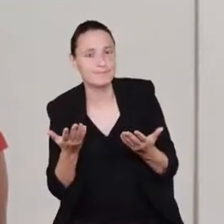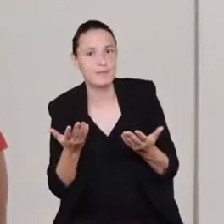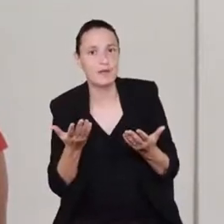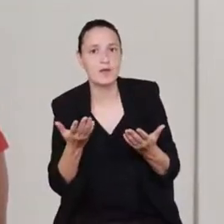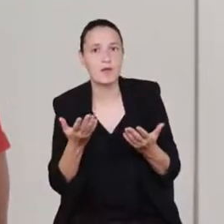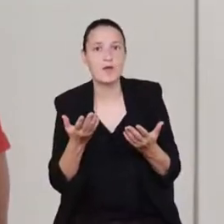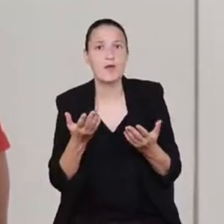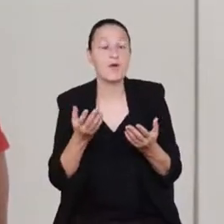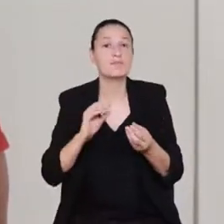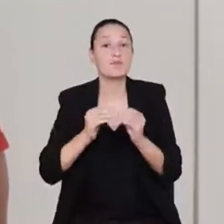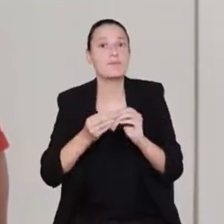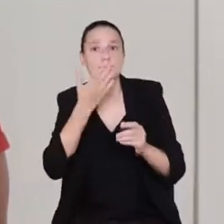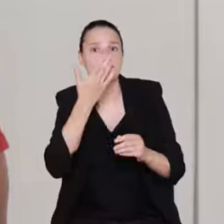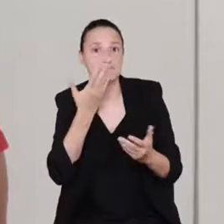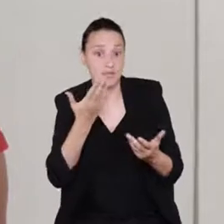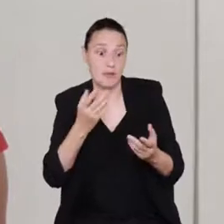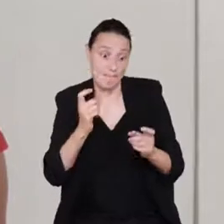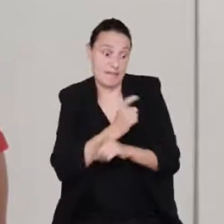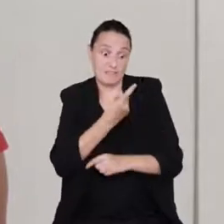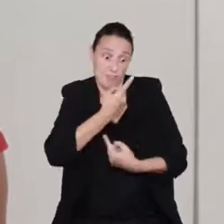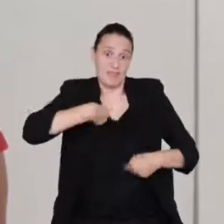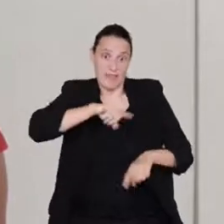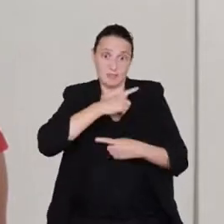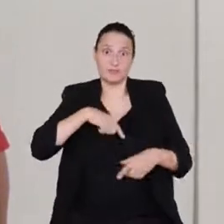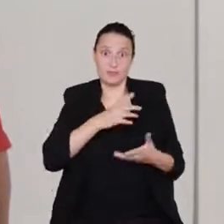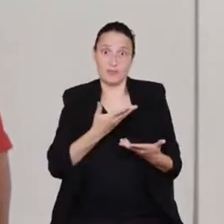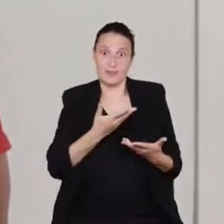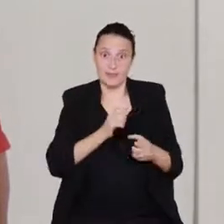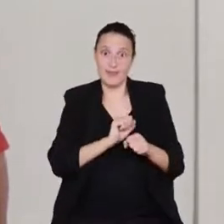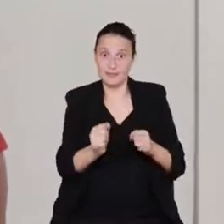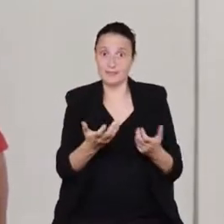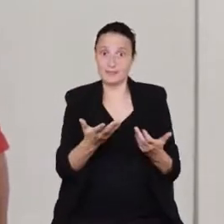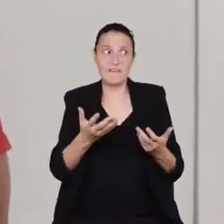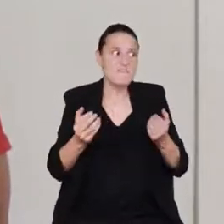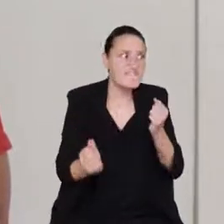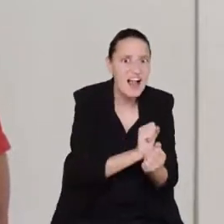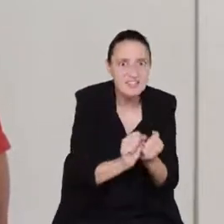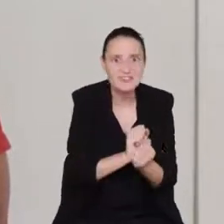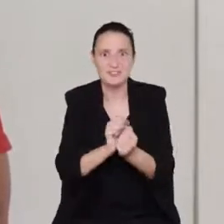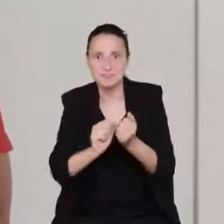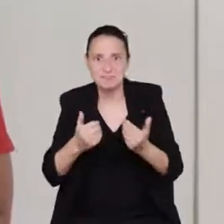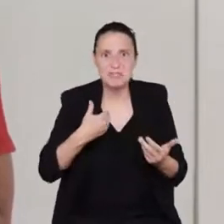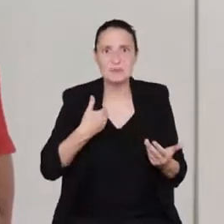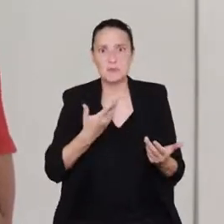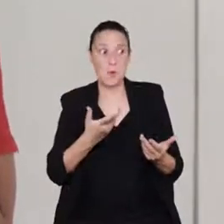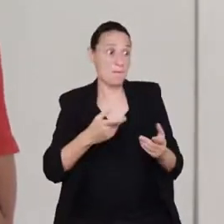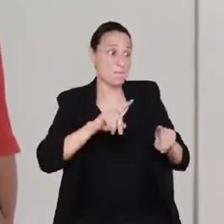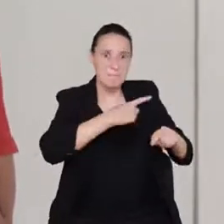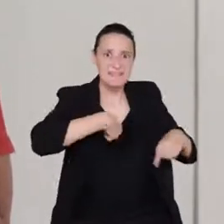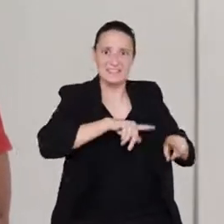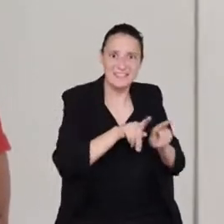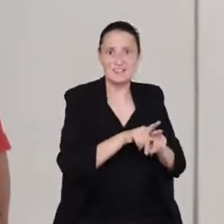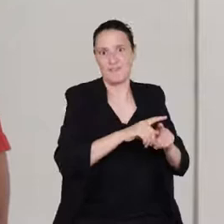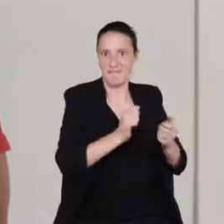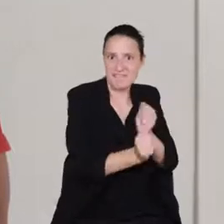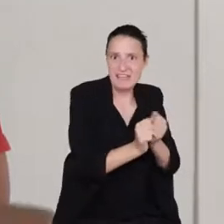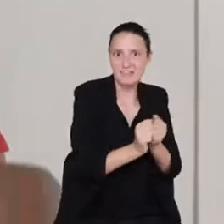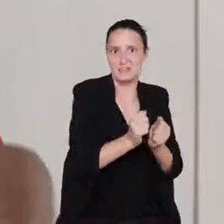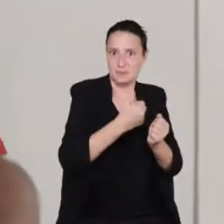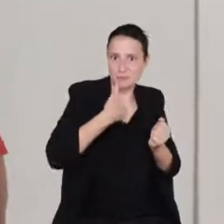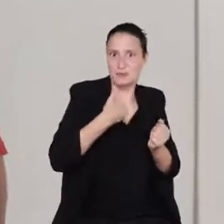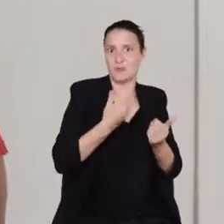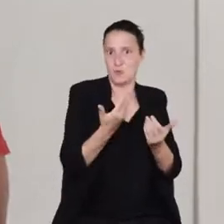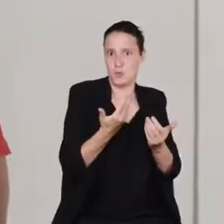z tym, no bo to było ich państwo, prawda? Wywalczone i rządzone w części przez ich towarzyszy dawnych, już